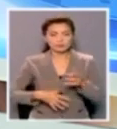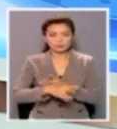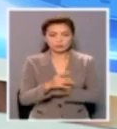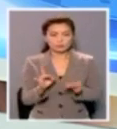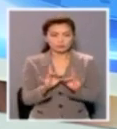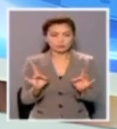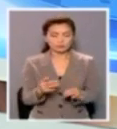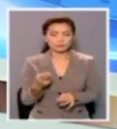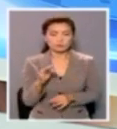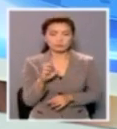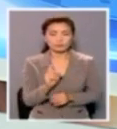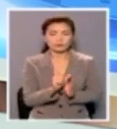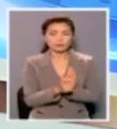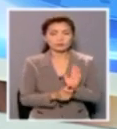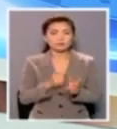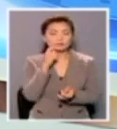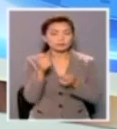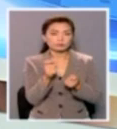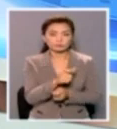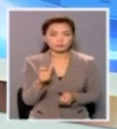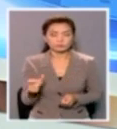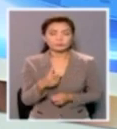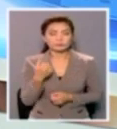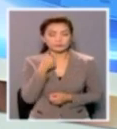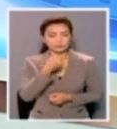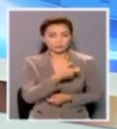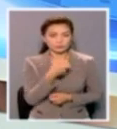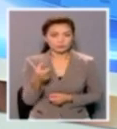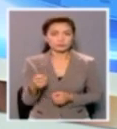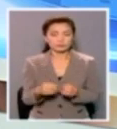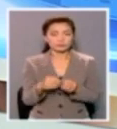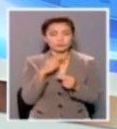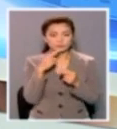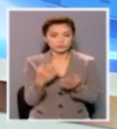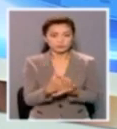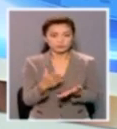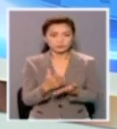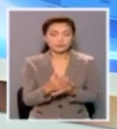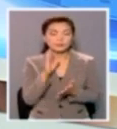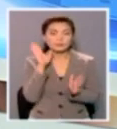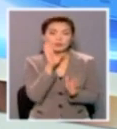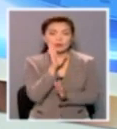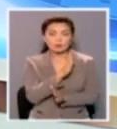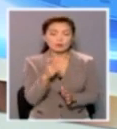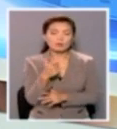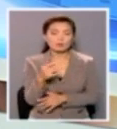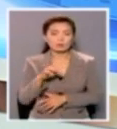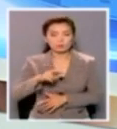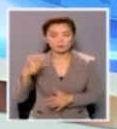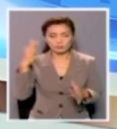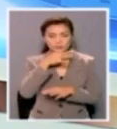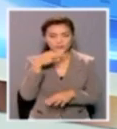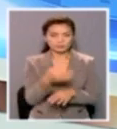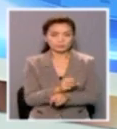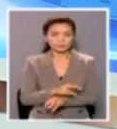көтерген Тәуірбектің мақаласы билік өкілдері мен бұқаралық ақпарат құралдарының назарына ілікті. Экология, геология және табиғи